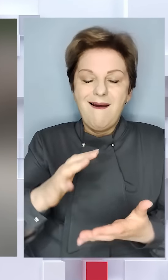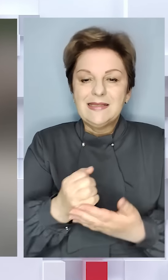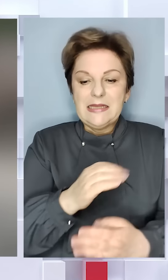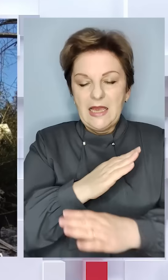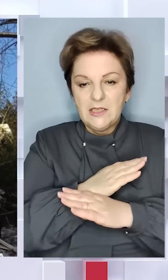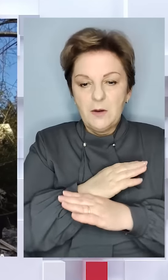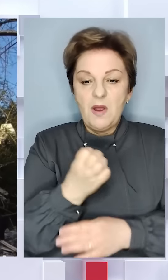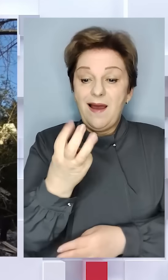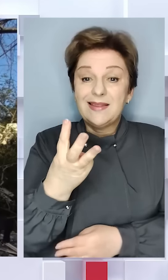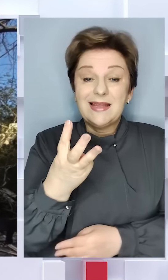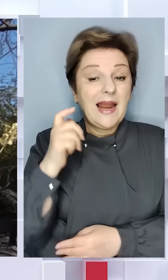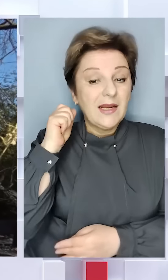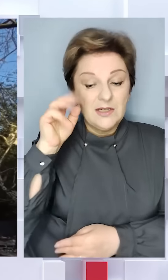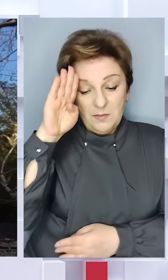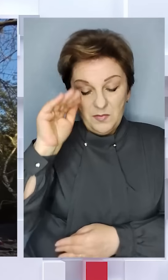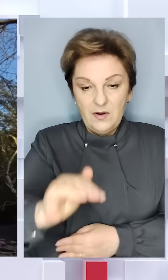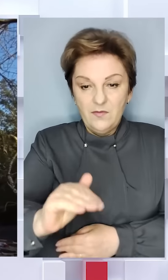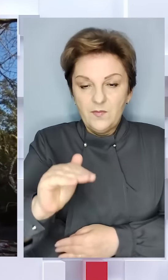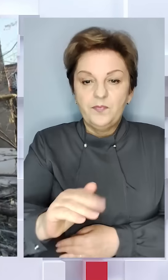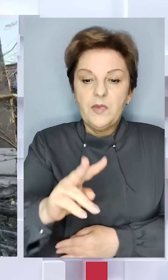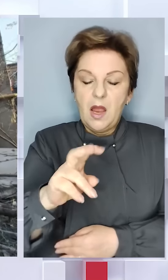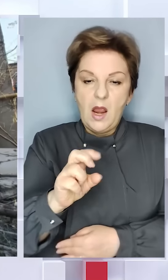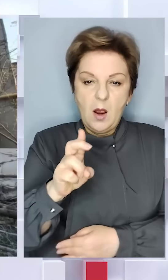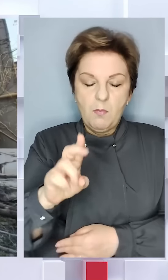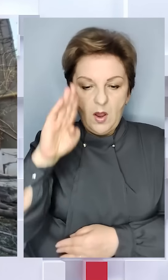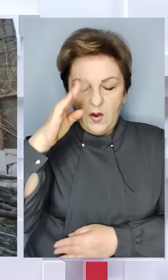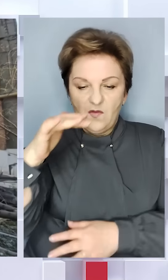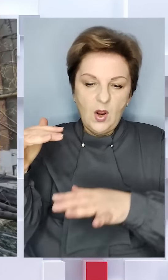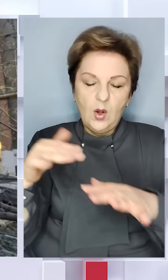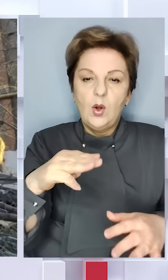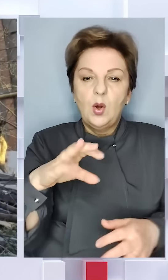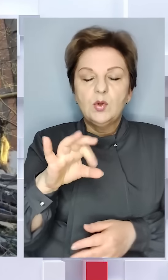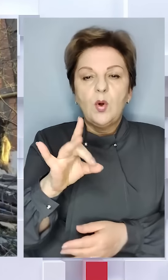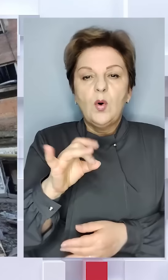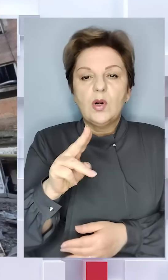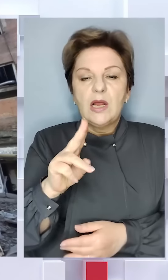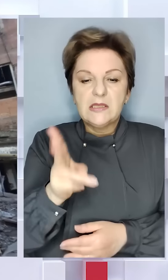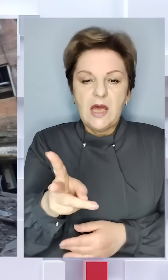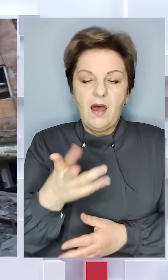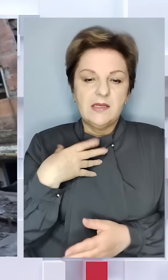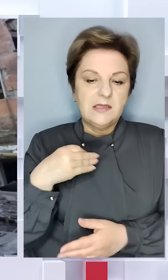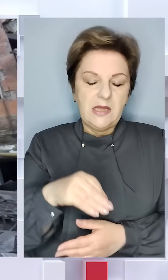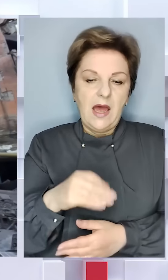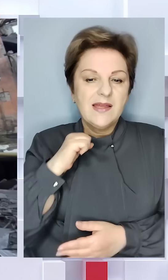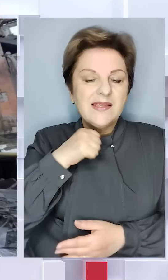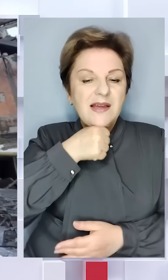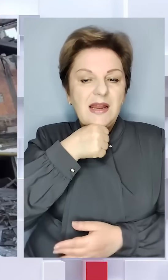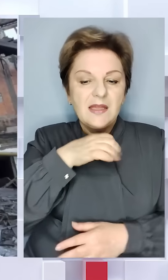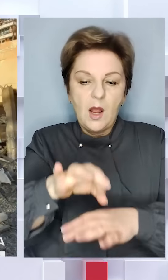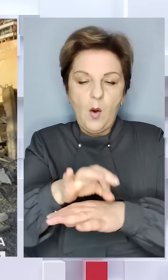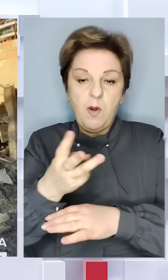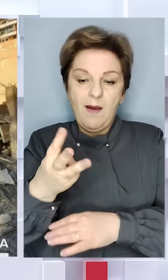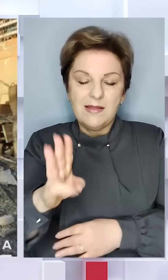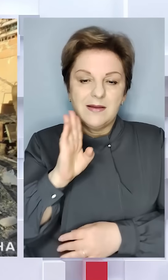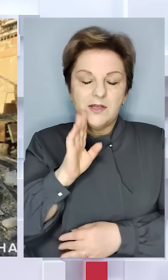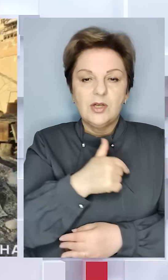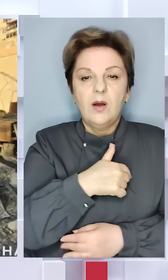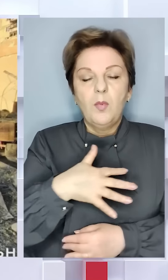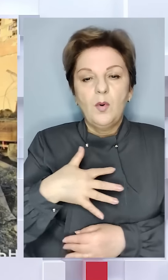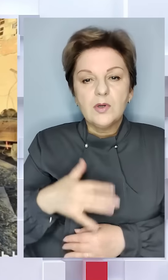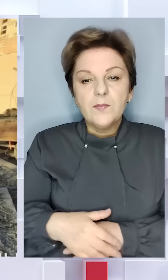тіло 13-річного підлітка. Кабами ворог атакував і Торецьк. Загинула літнє подружжя. Ще три жінки дістали